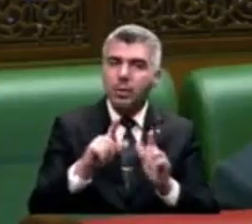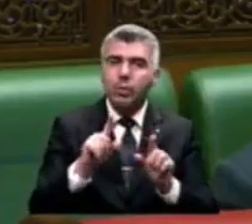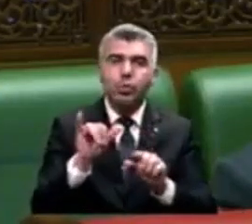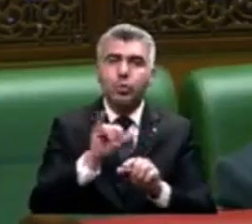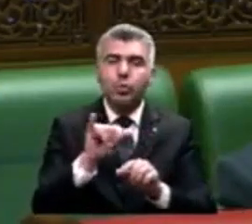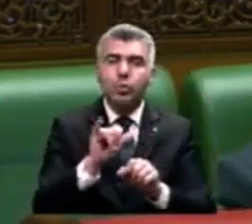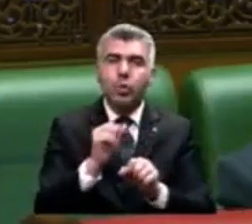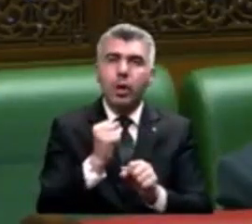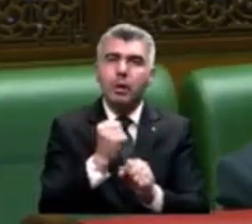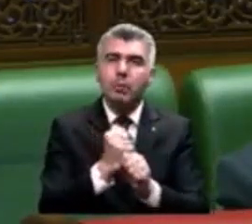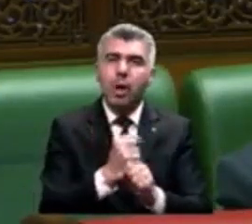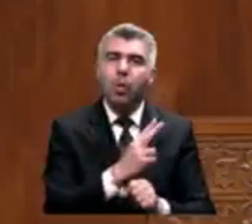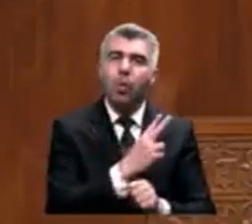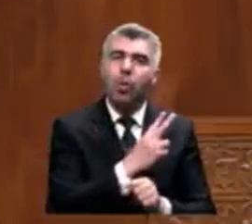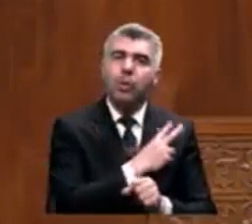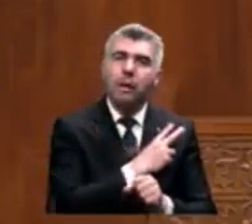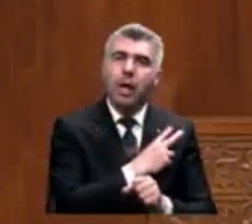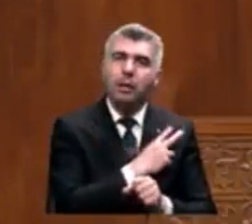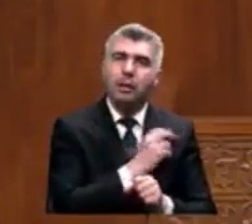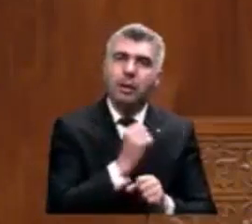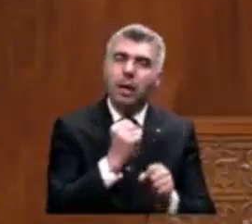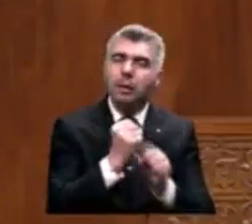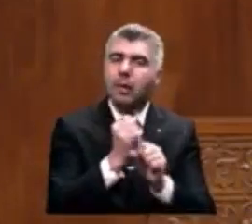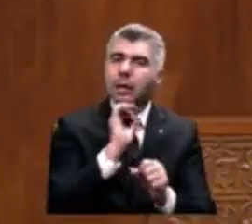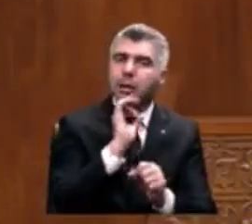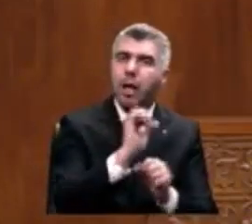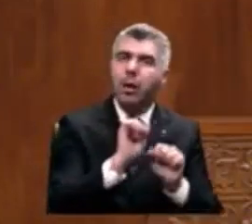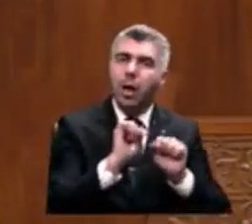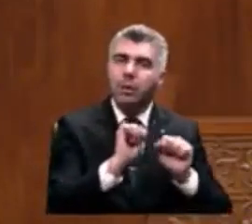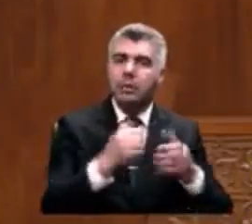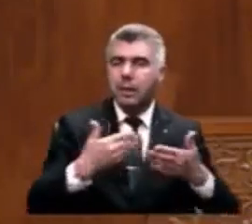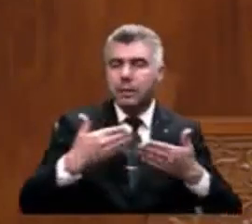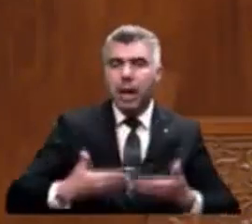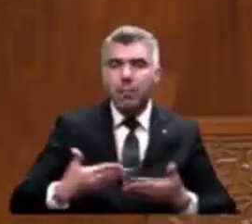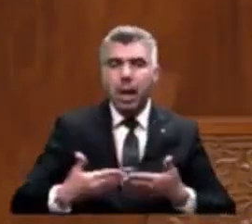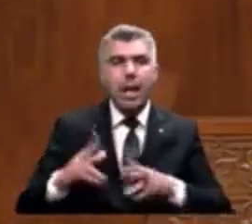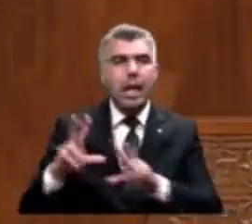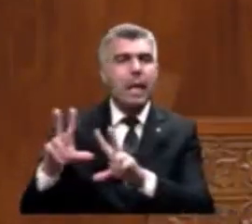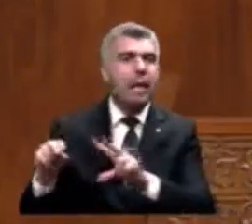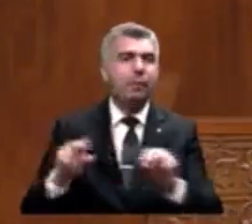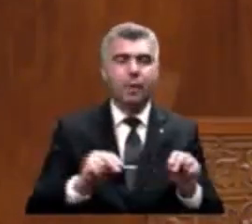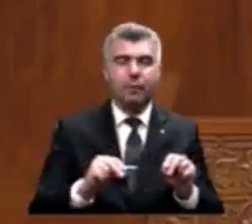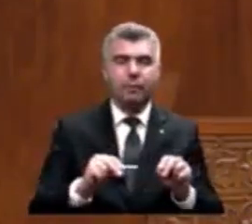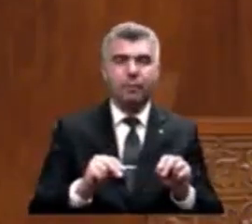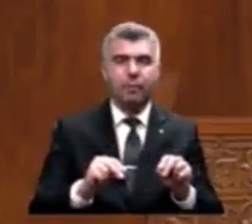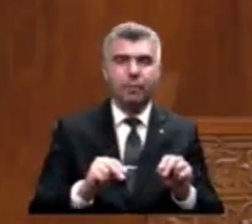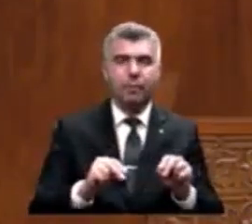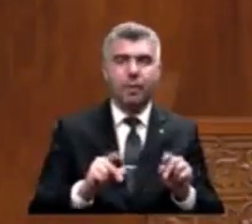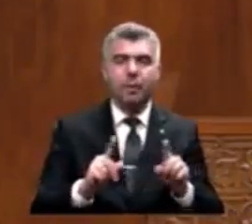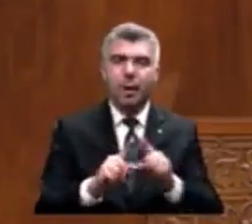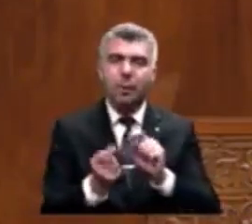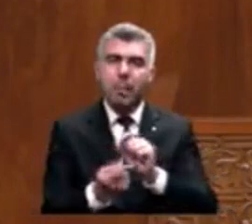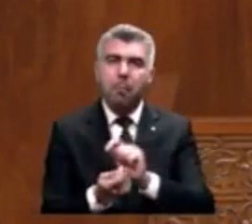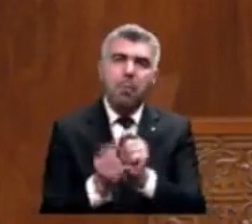المهام اللي الاستاذ خصو يقوم بها واللي تيقوم بها الان راه تيقوم بها